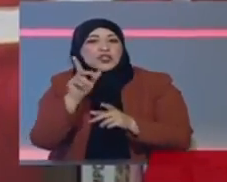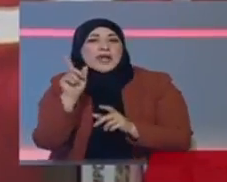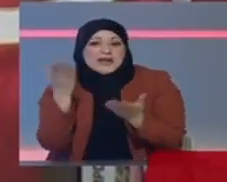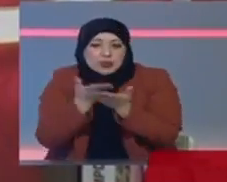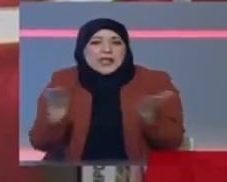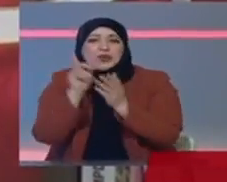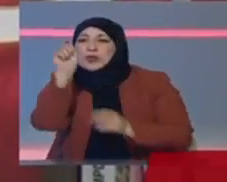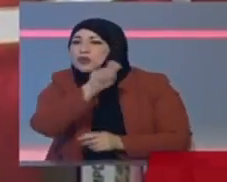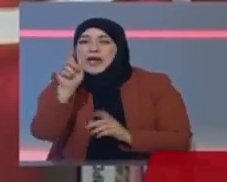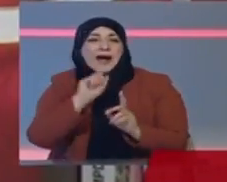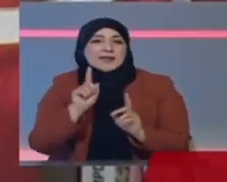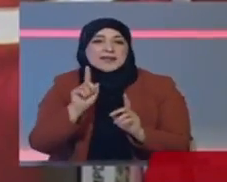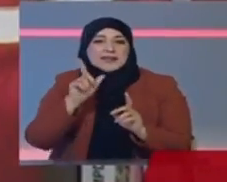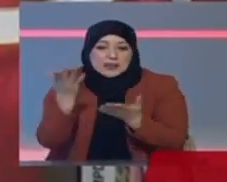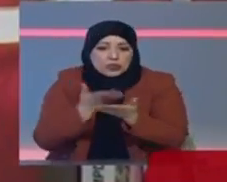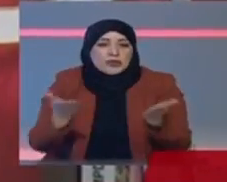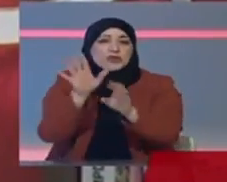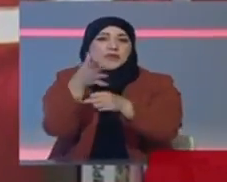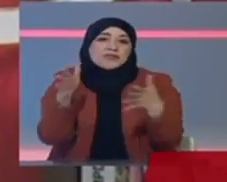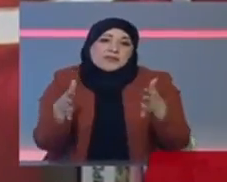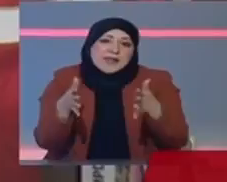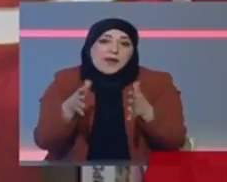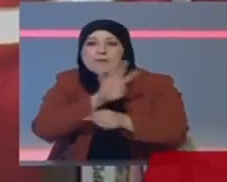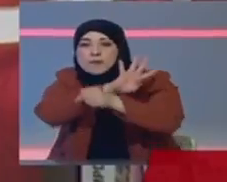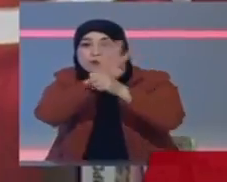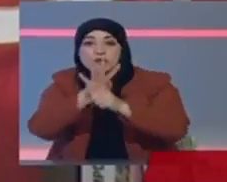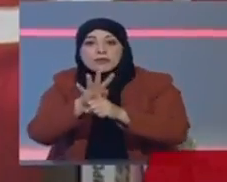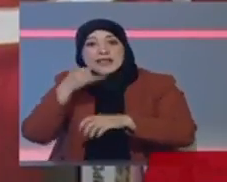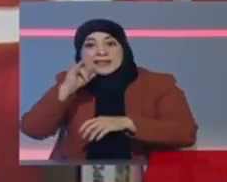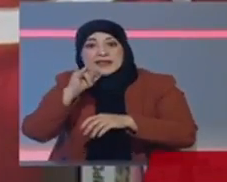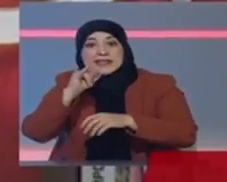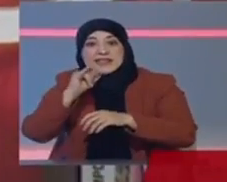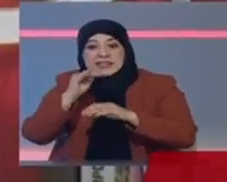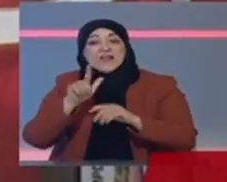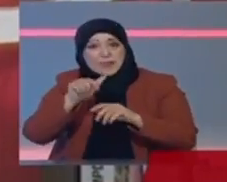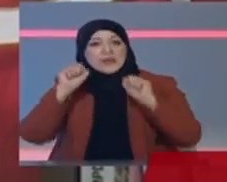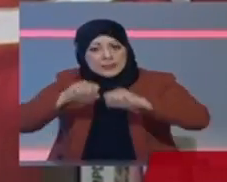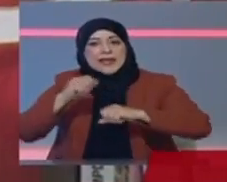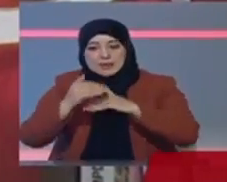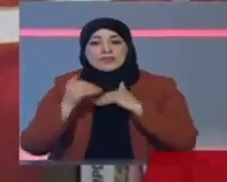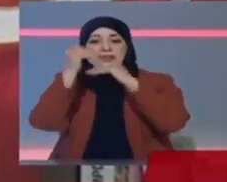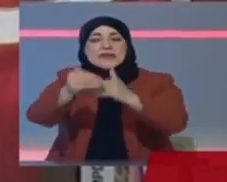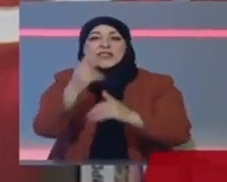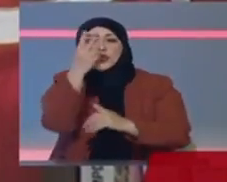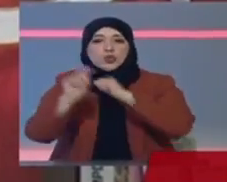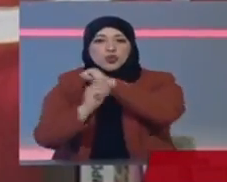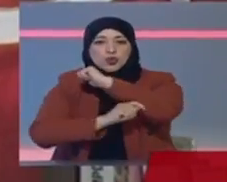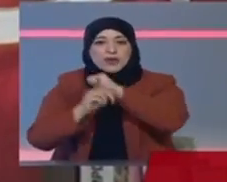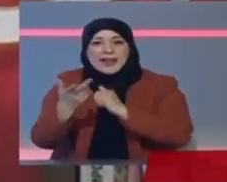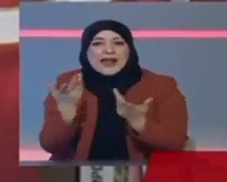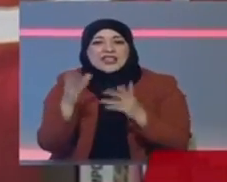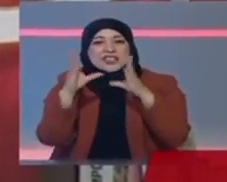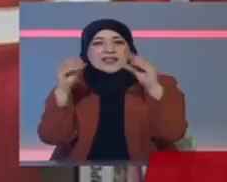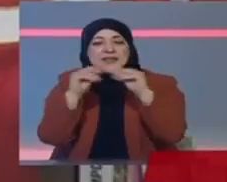الامر غير عادي اه اذا كانت امكانيه الى اسبوعين او ثلاثه ريثما تتضح الامور